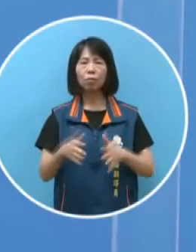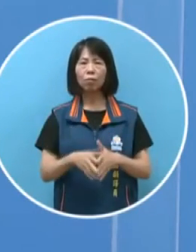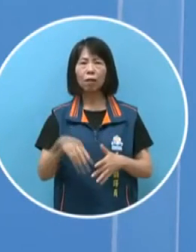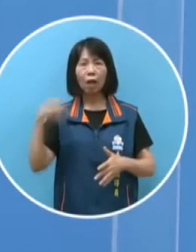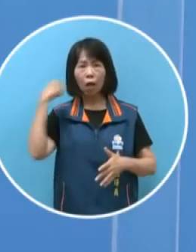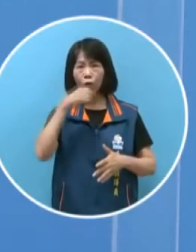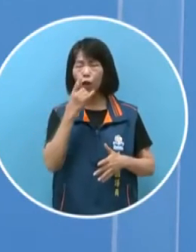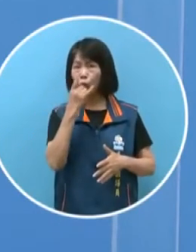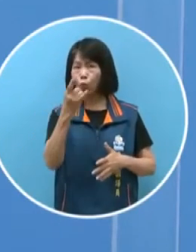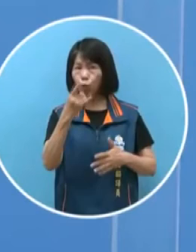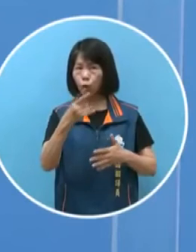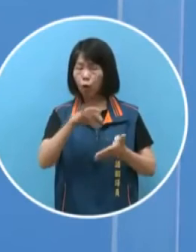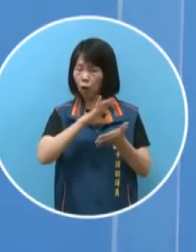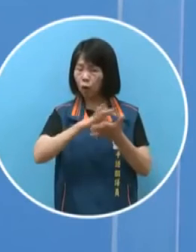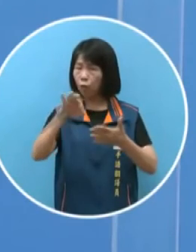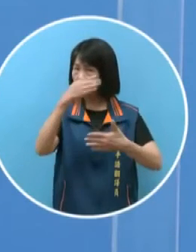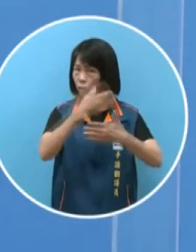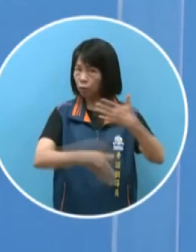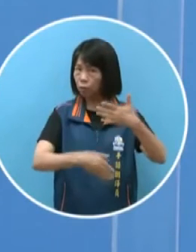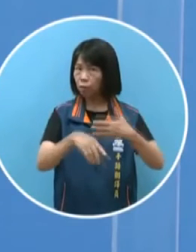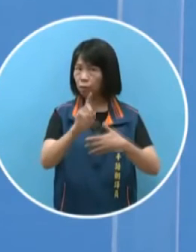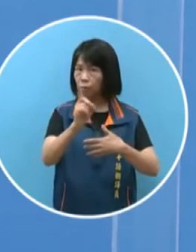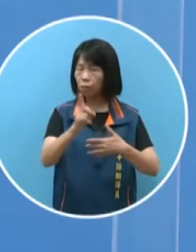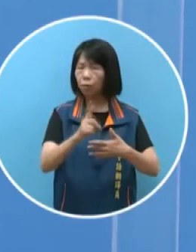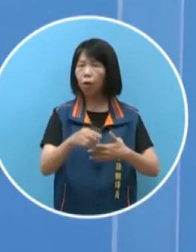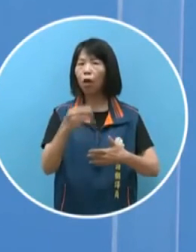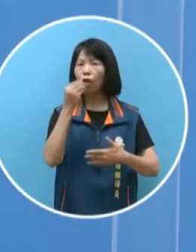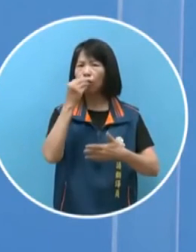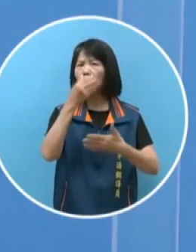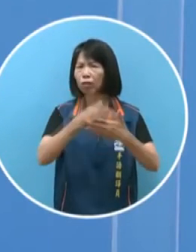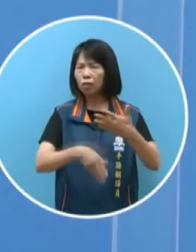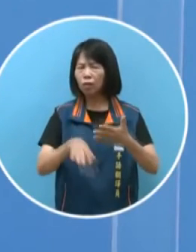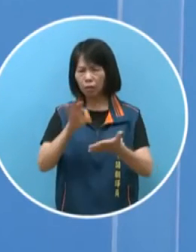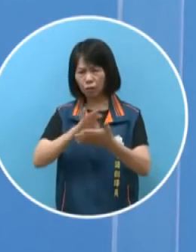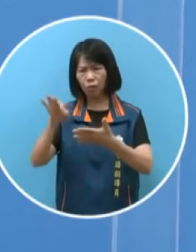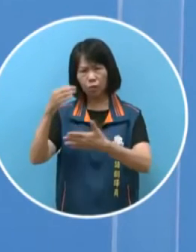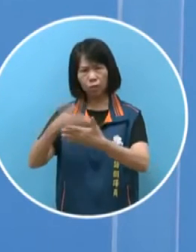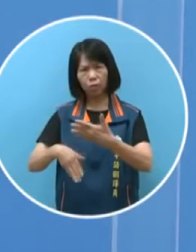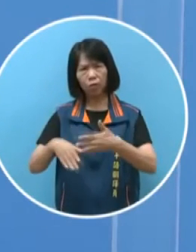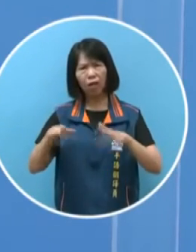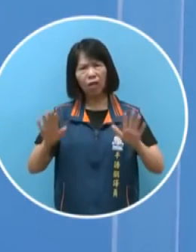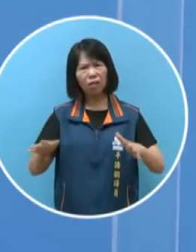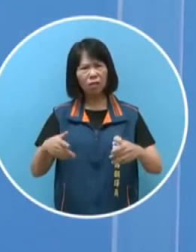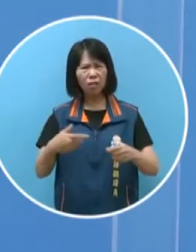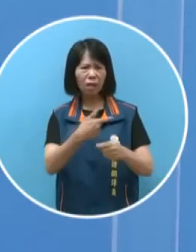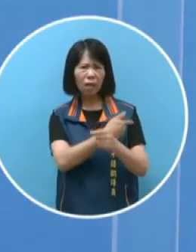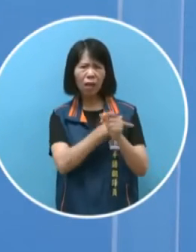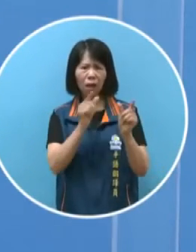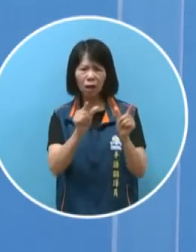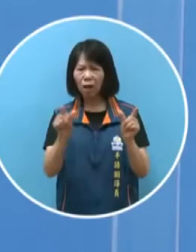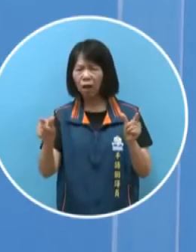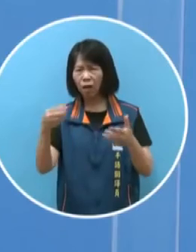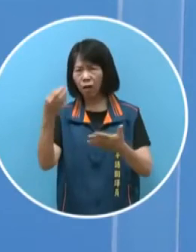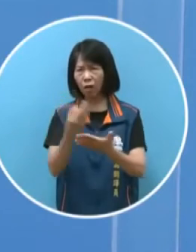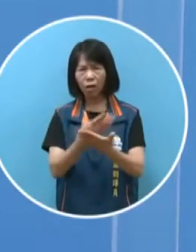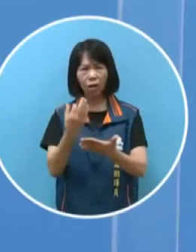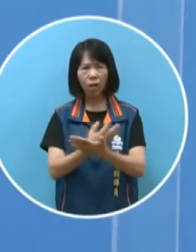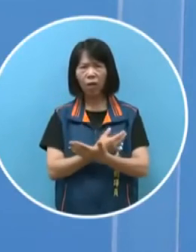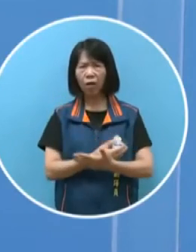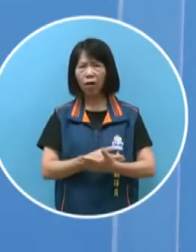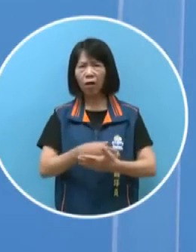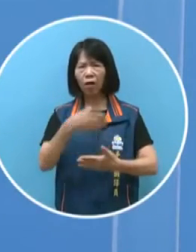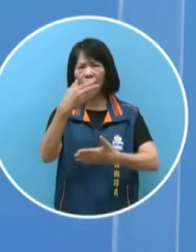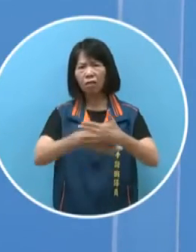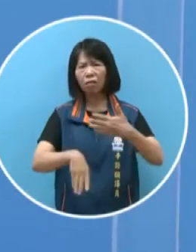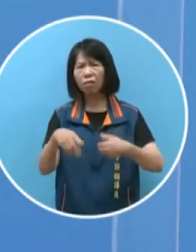施工假村呢，永春呢，请问台湾人民现在疫苗够打吗？是用剩下的吗？